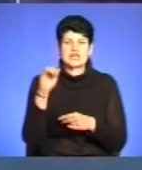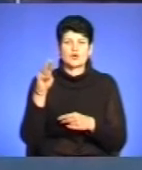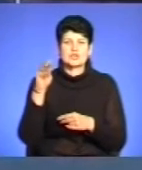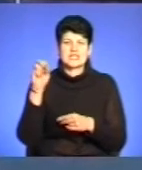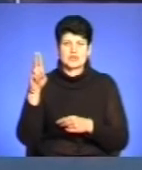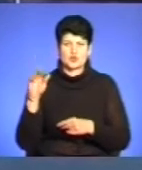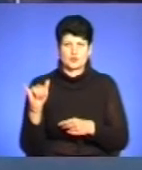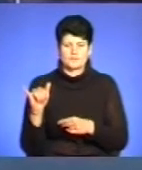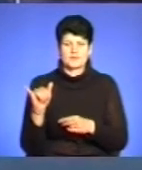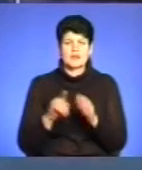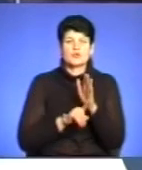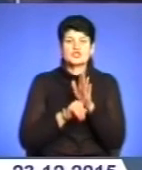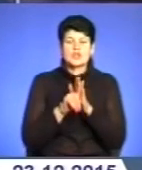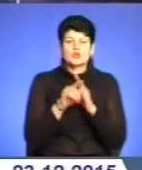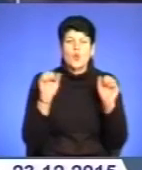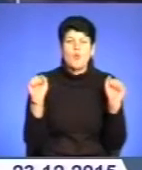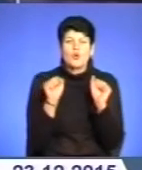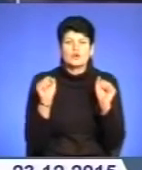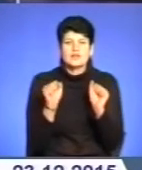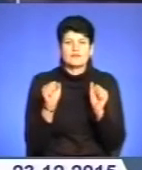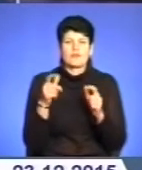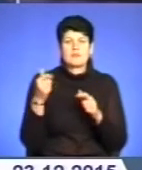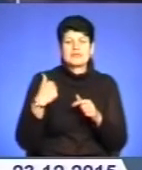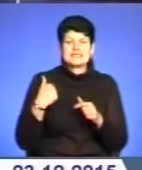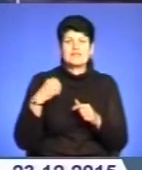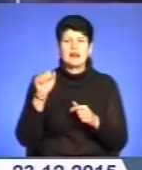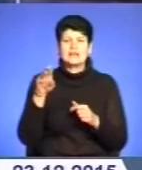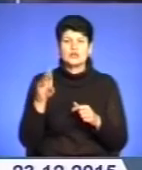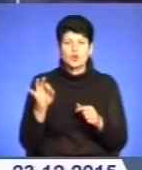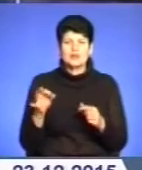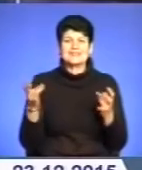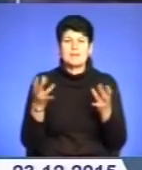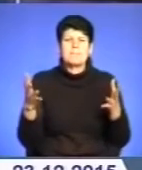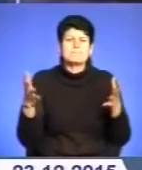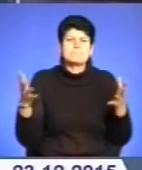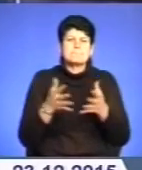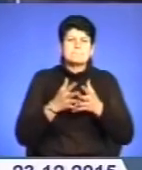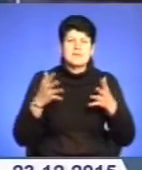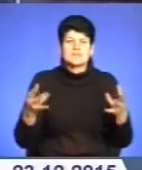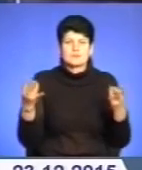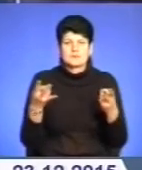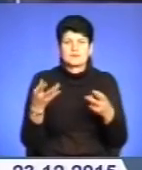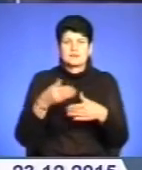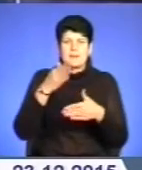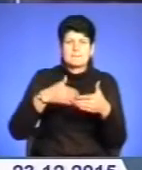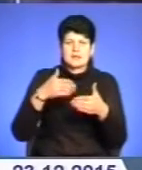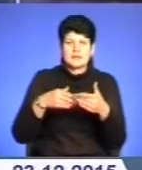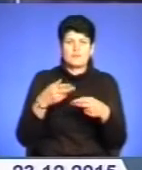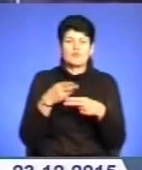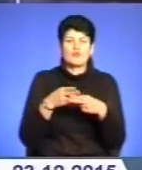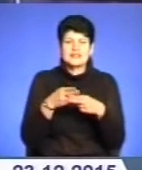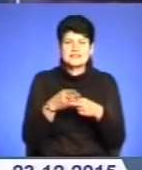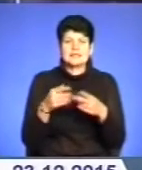З настанням холодів у бійців АТО побільшало потреб. Щоб обігріти свої житла, їм потрібні бензопили для порізки дров. Щоб назбирати гроші,